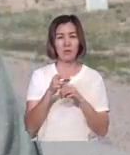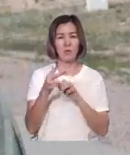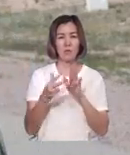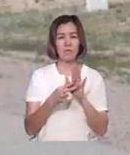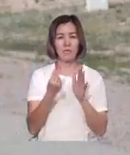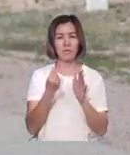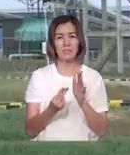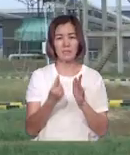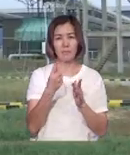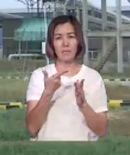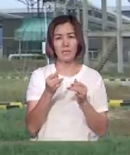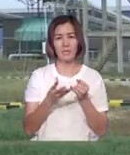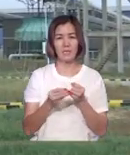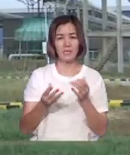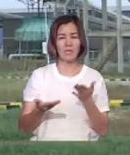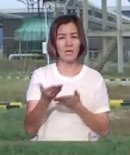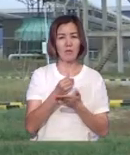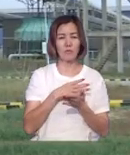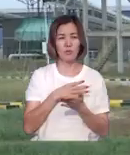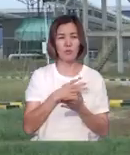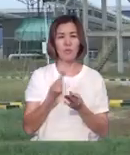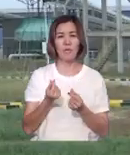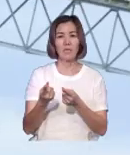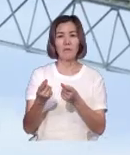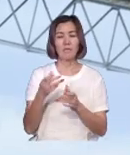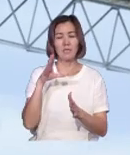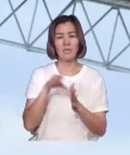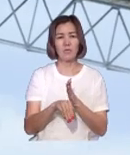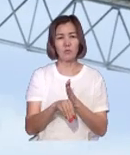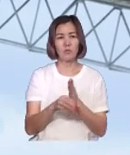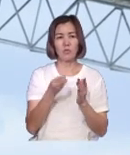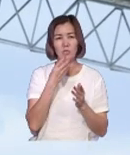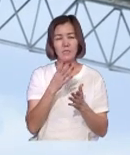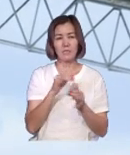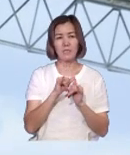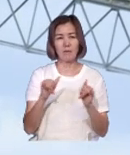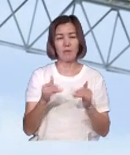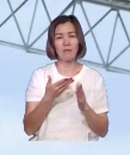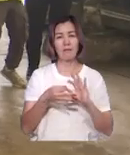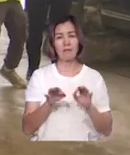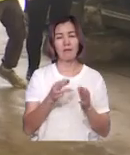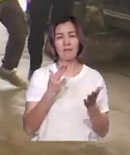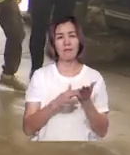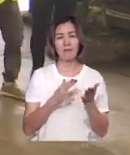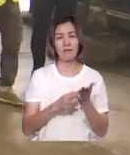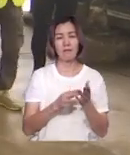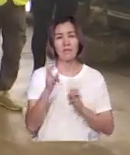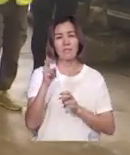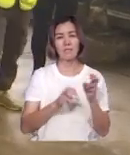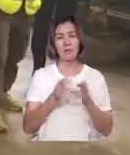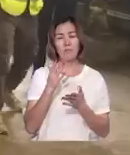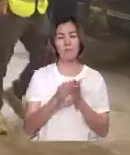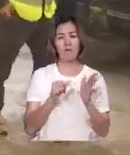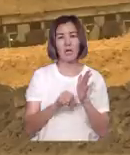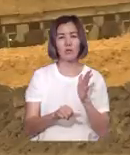центнерден гектарына айналып отыр. Аудан жұрты инвестиция тартудың да игілігін көріп келеді. Нақты мысал, Алацен цемент зауытын айталық.